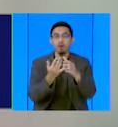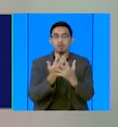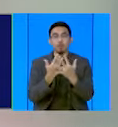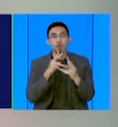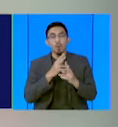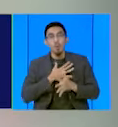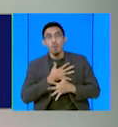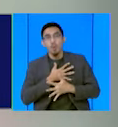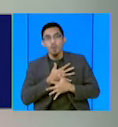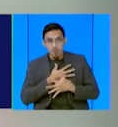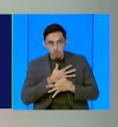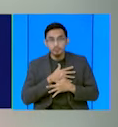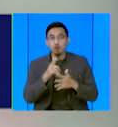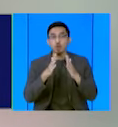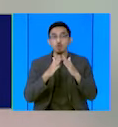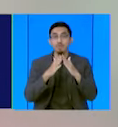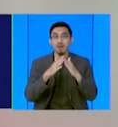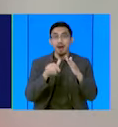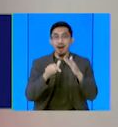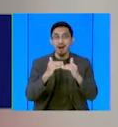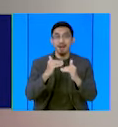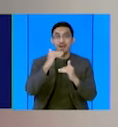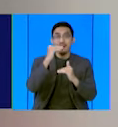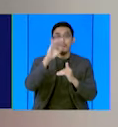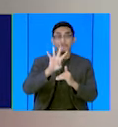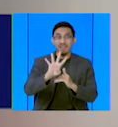penghuni terlihat nekat melompat saat akan diselamatkan.